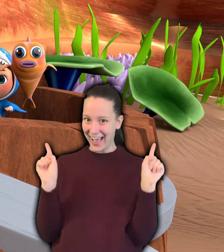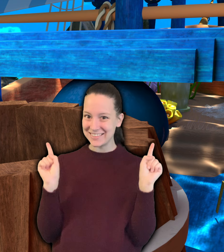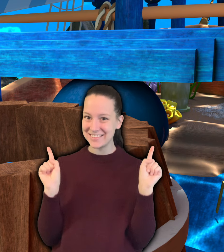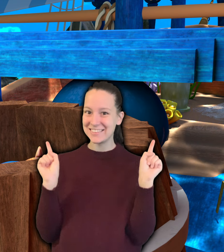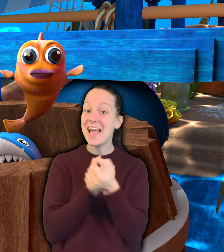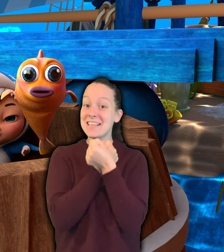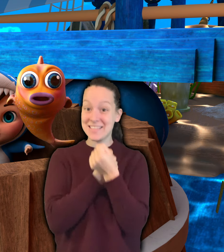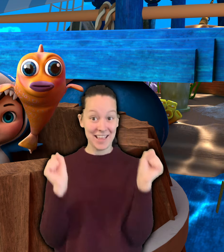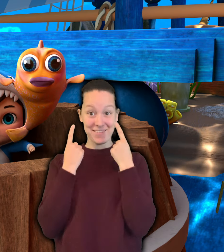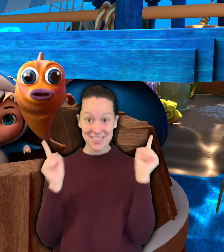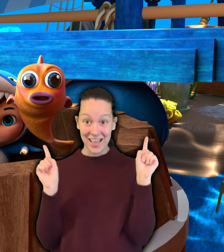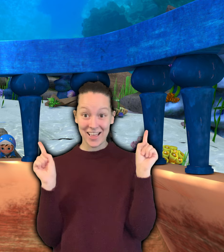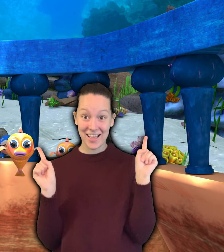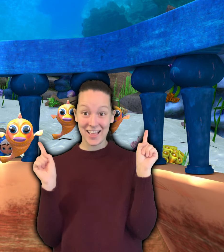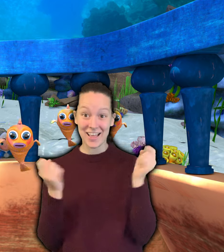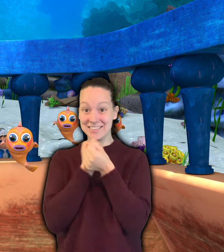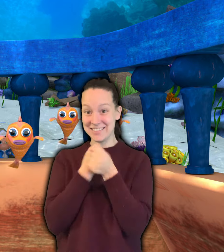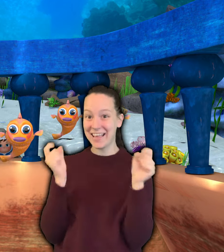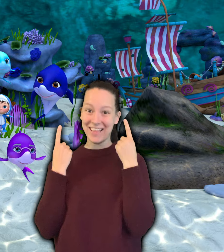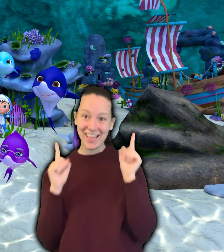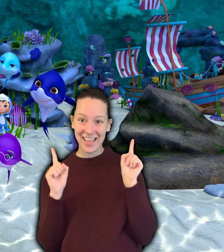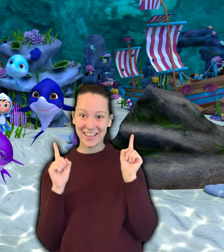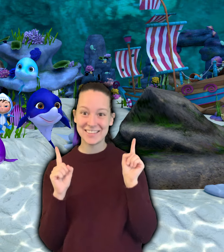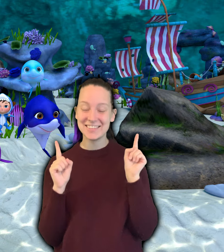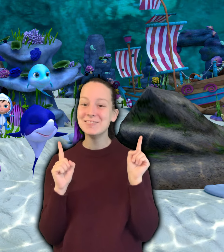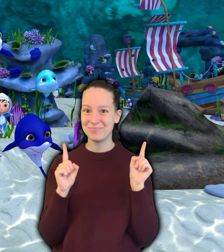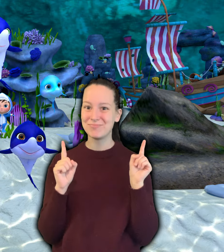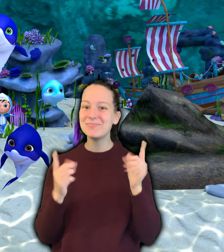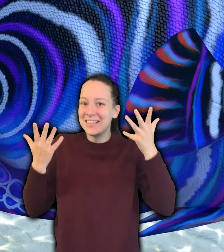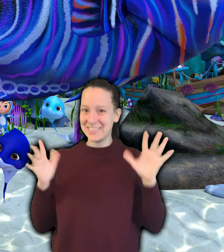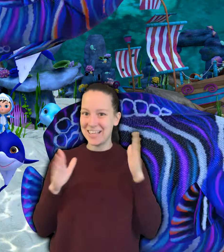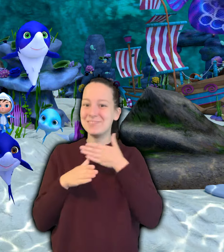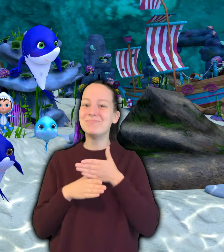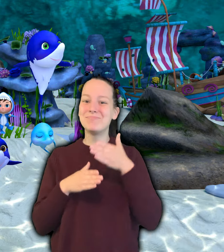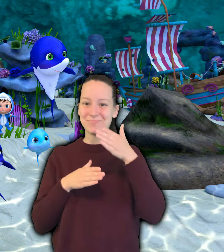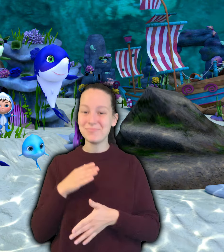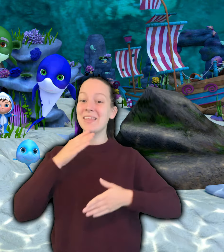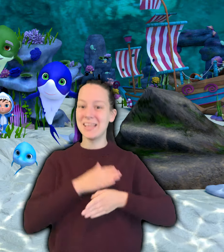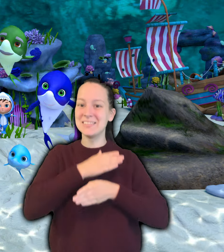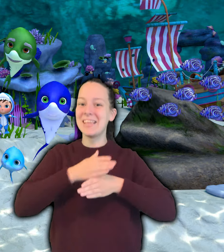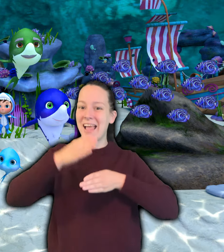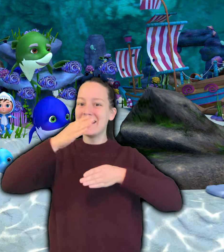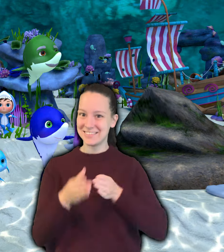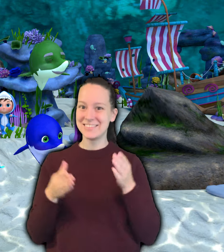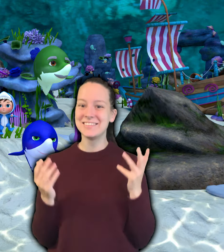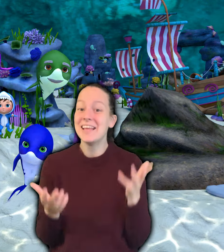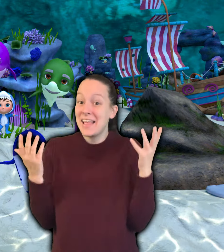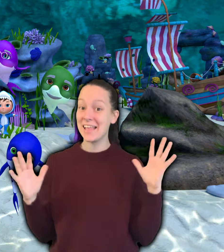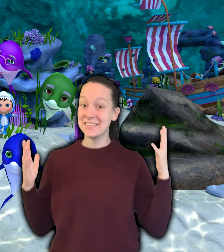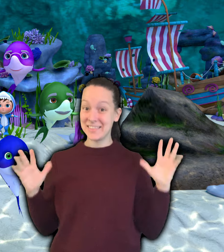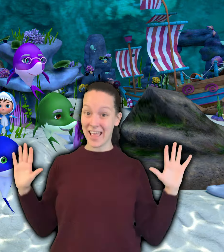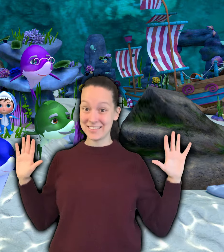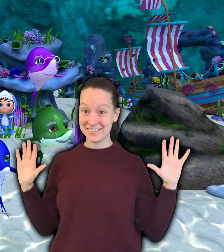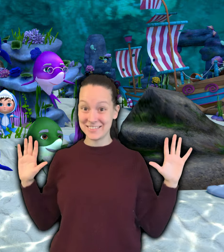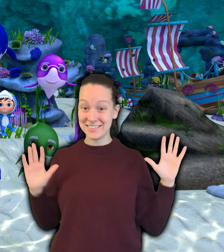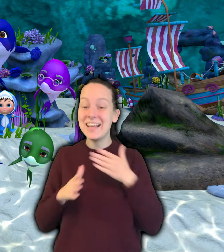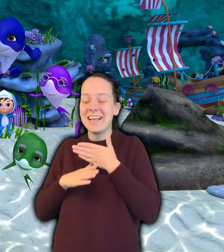今日も生きてる嬉しい楽しい驚